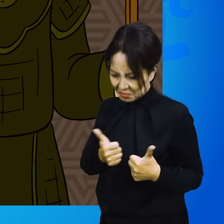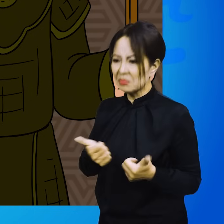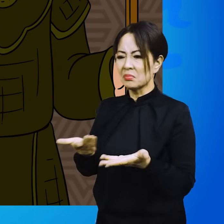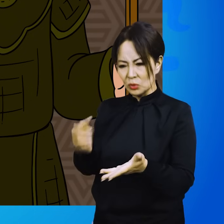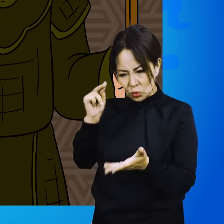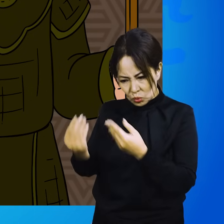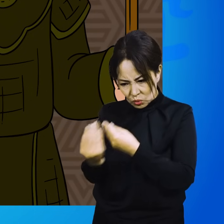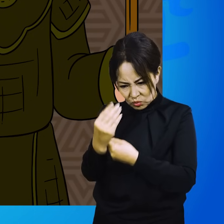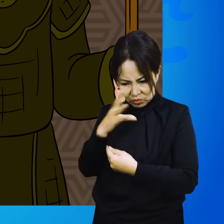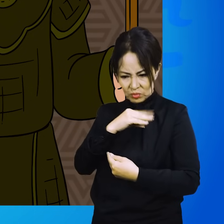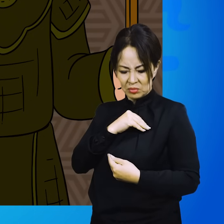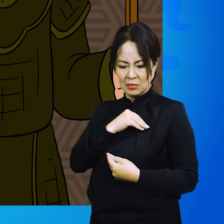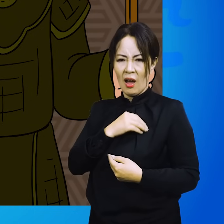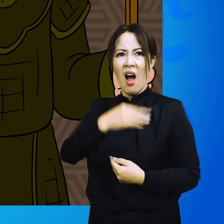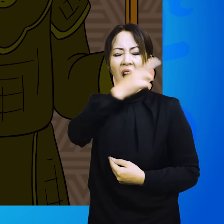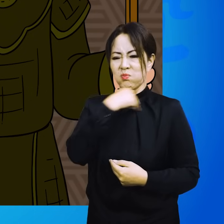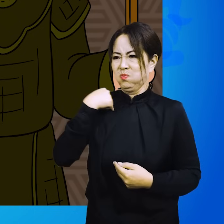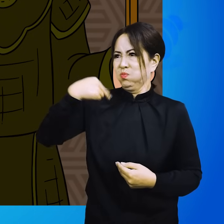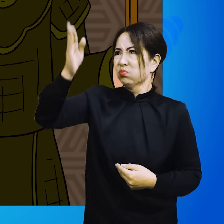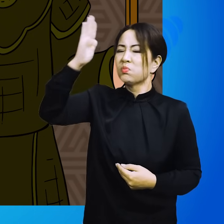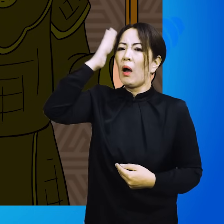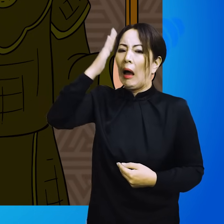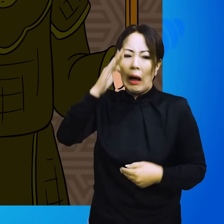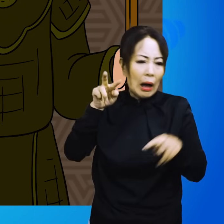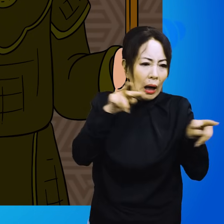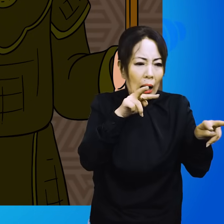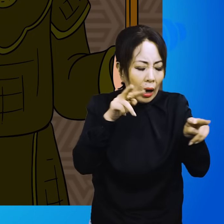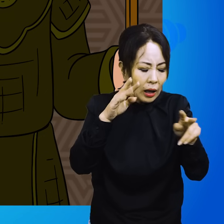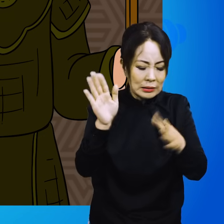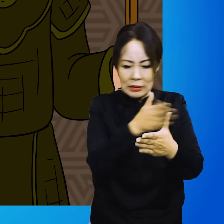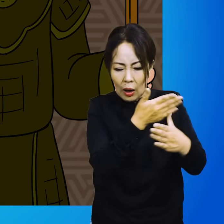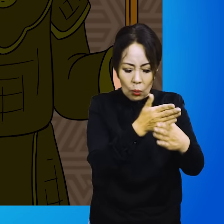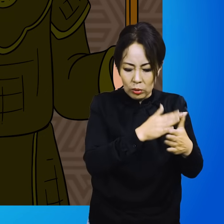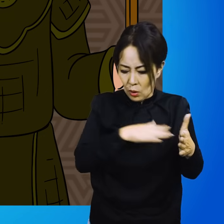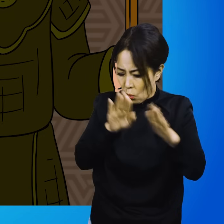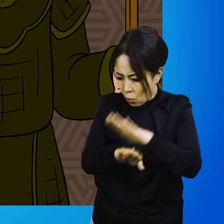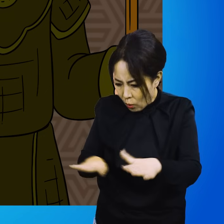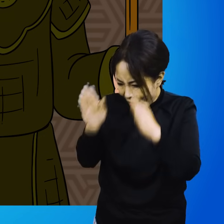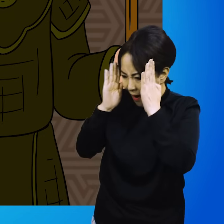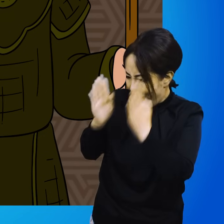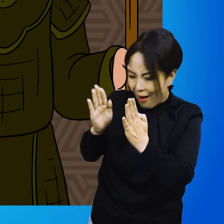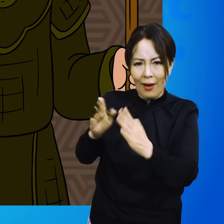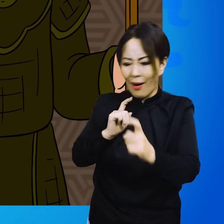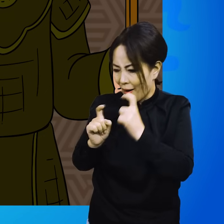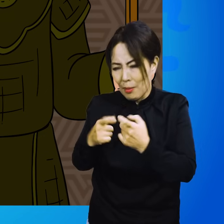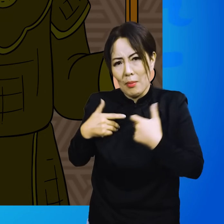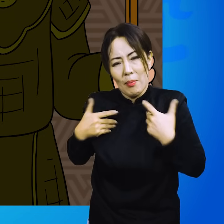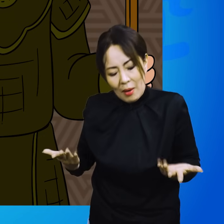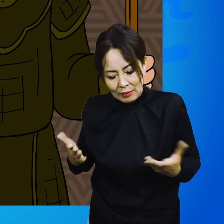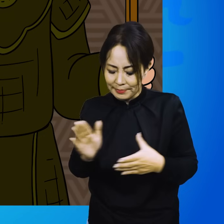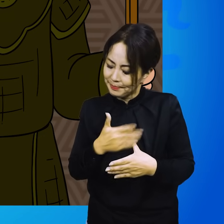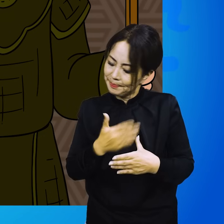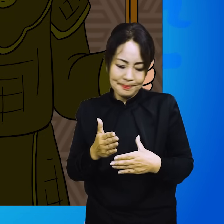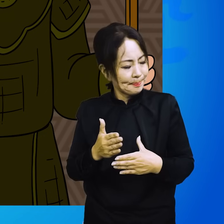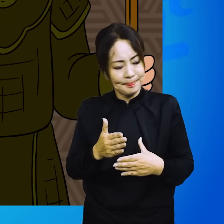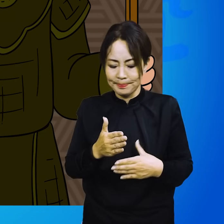Аав нь хаан тулсын үйл ажил гэж завгүй явсаар түндэн түүртэд бүр ярилцсагч завгүй явж. Буруу